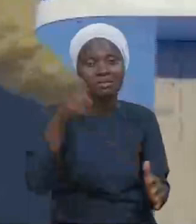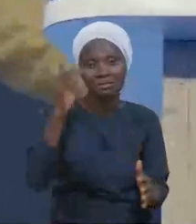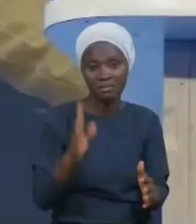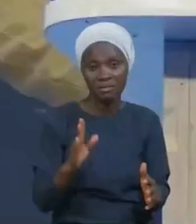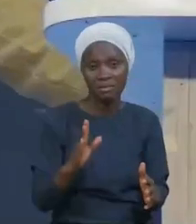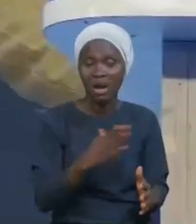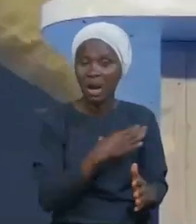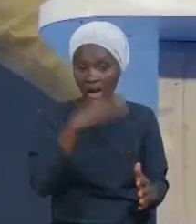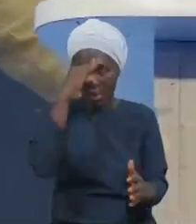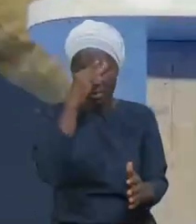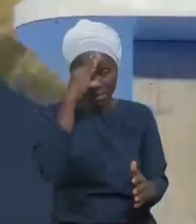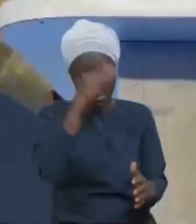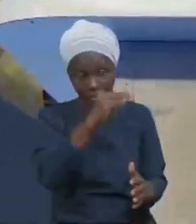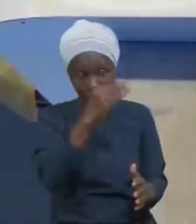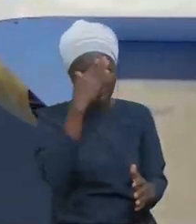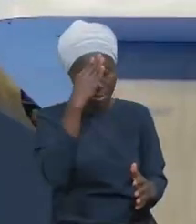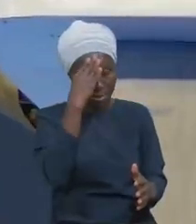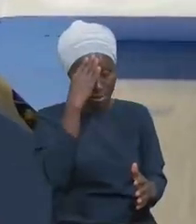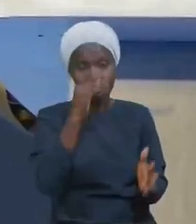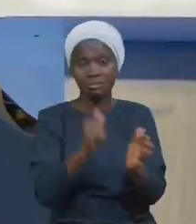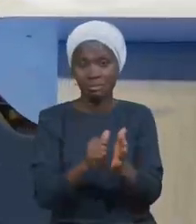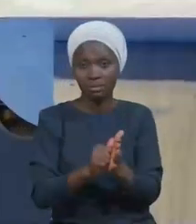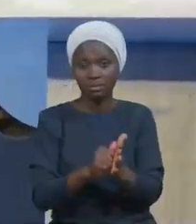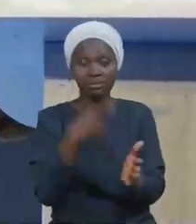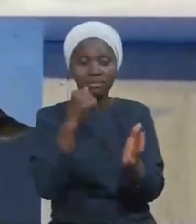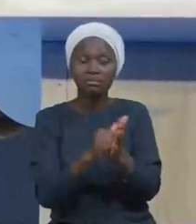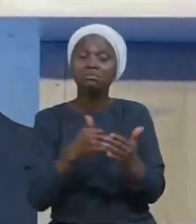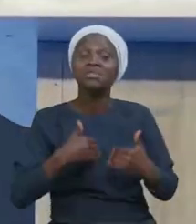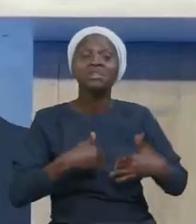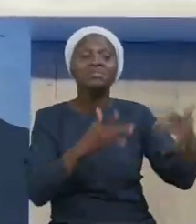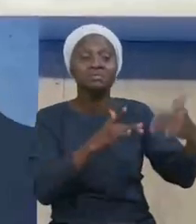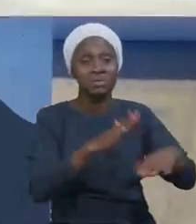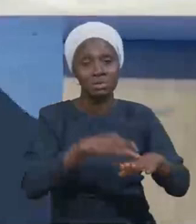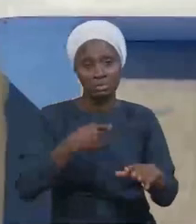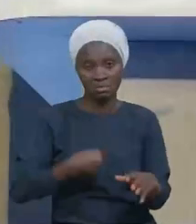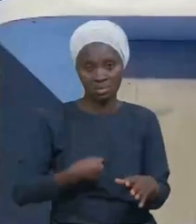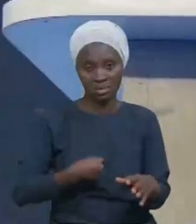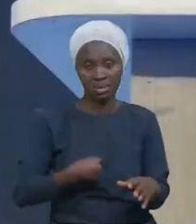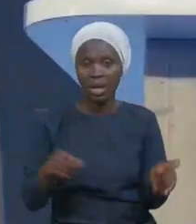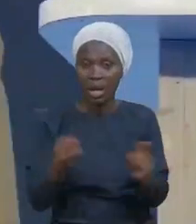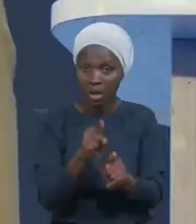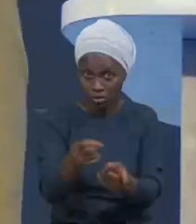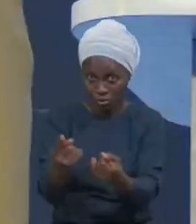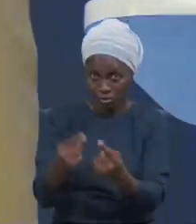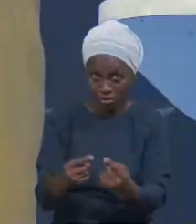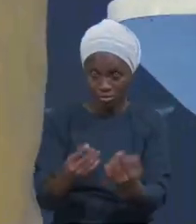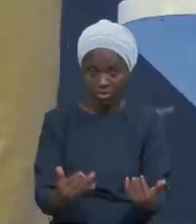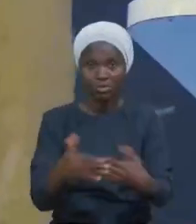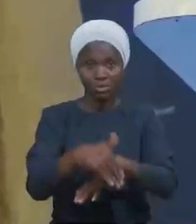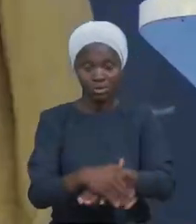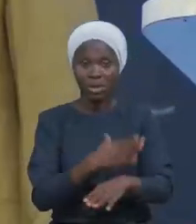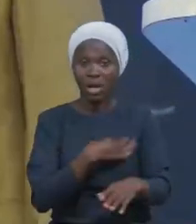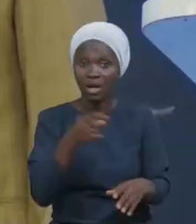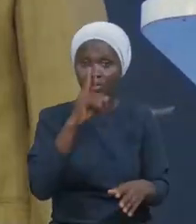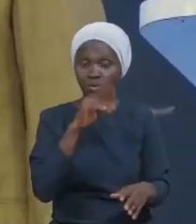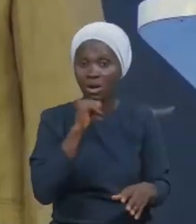savait. Il a dit, aie pitié de moi. Comme tu viens ce soir et tu ne t'appuies pas